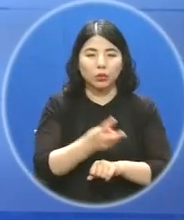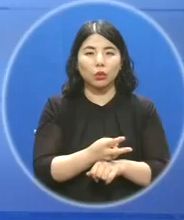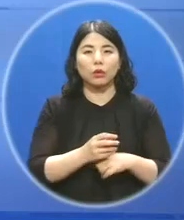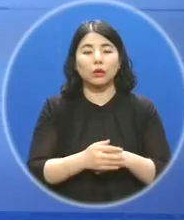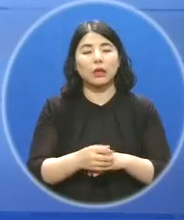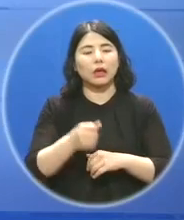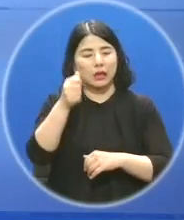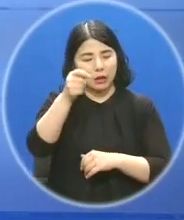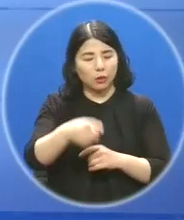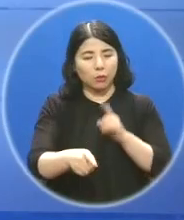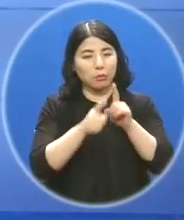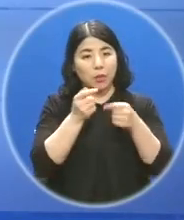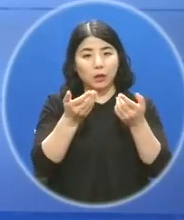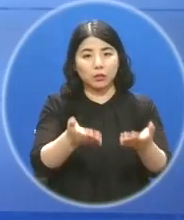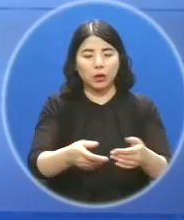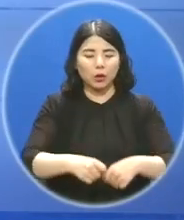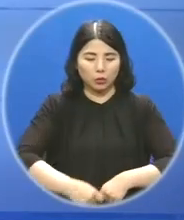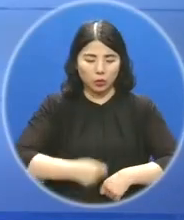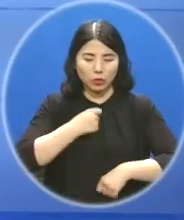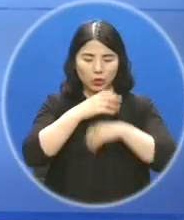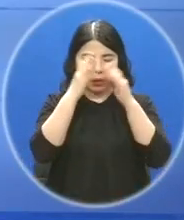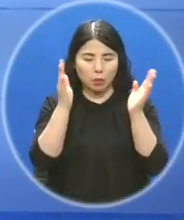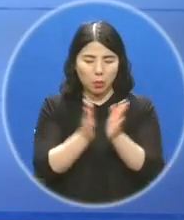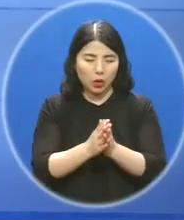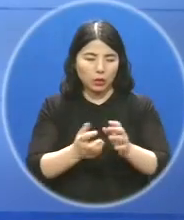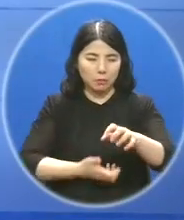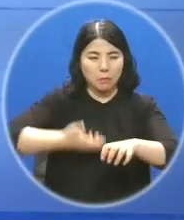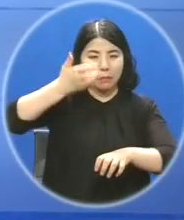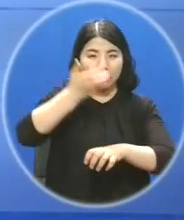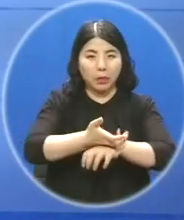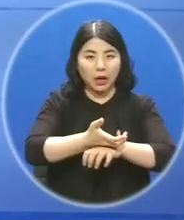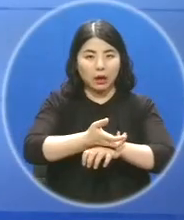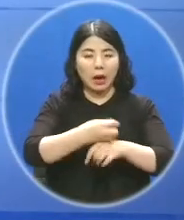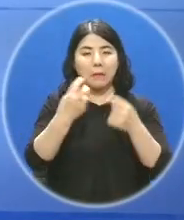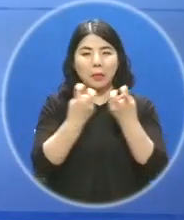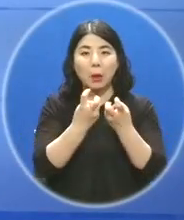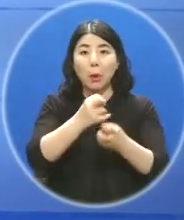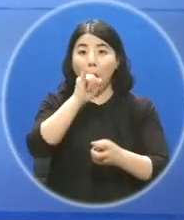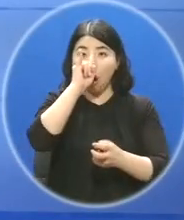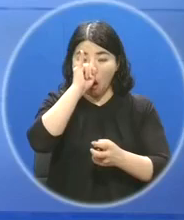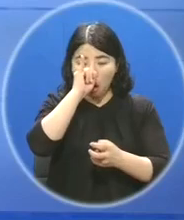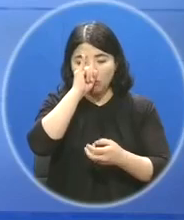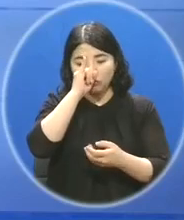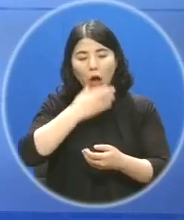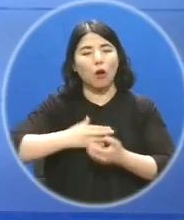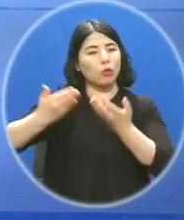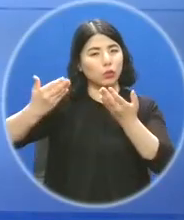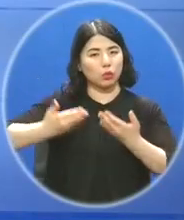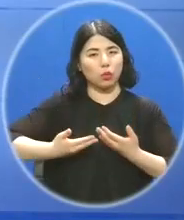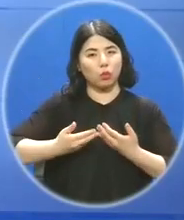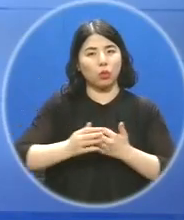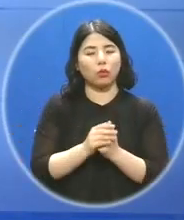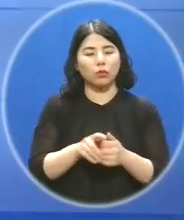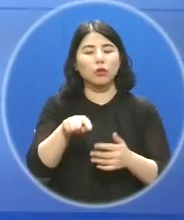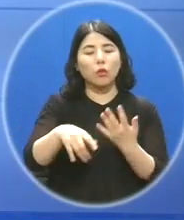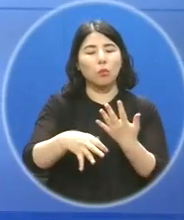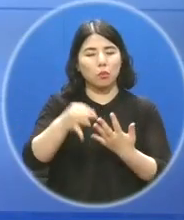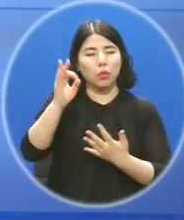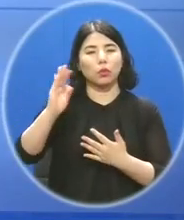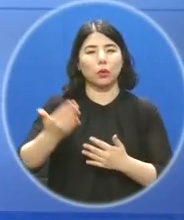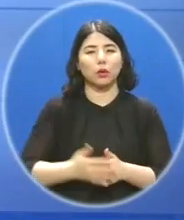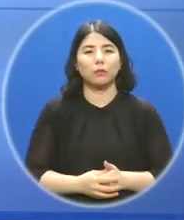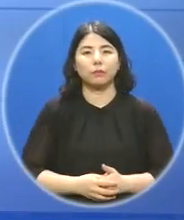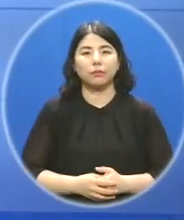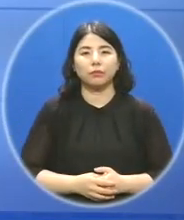누누이 말씀드리지만 사실은 전면적인 진짜 개혁적인 혁명적인 어떤 방법이 있다라고 한다면 그 방법이 있으면 저희 당연히 채택해야 되겠죠.